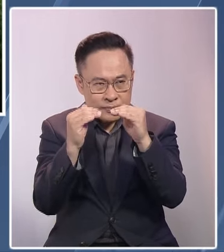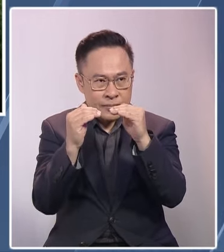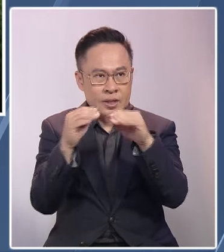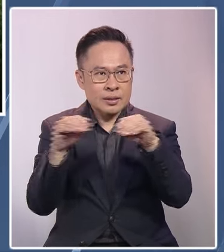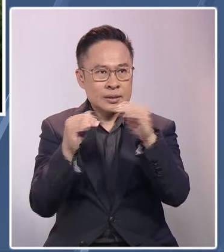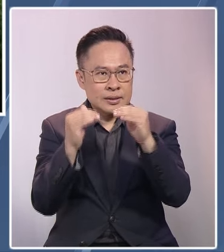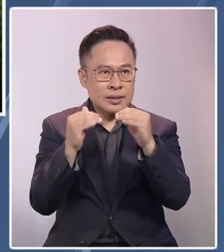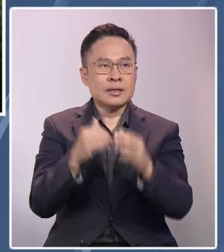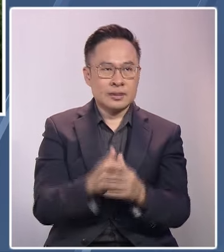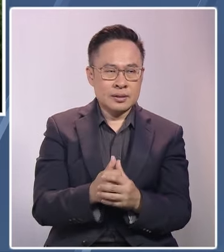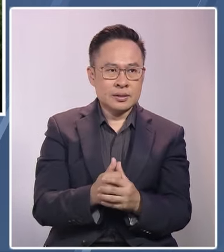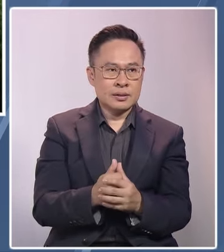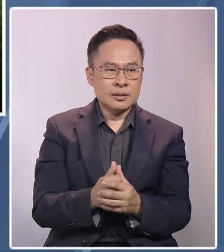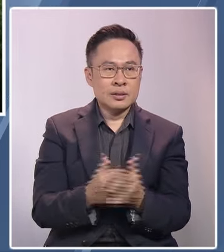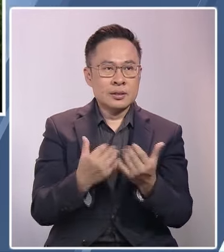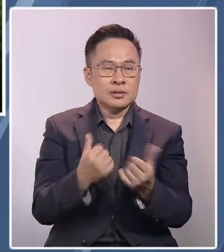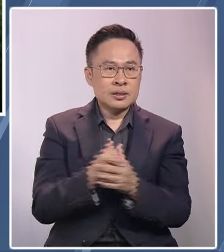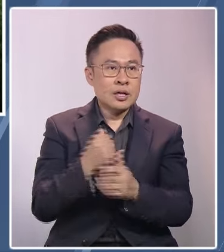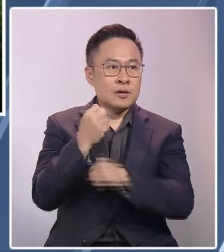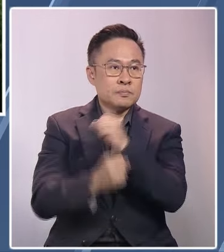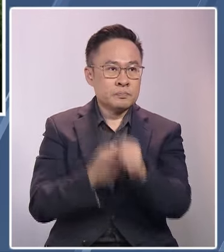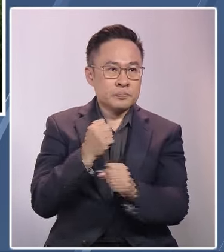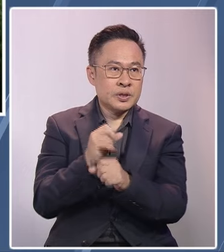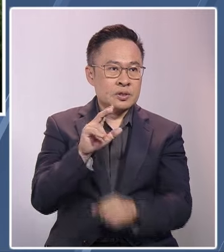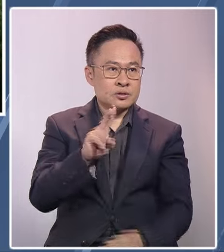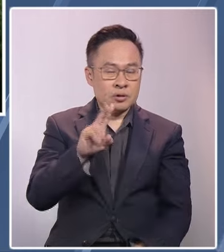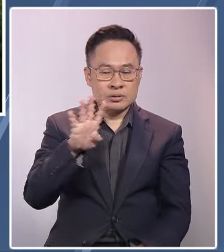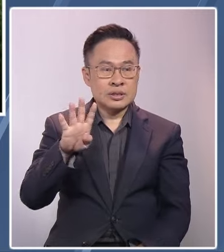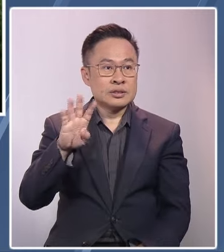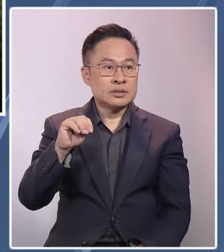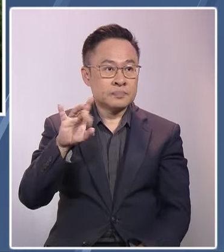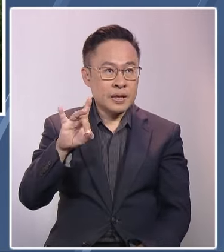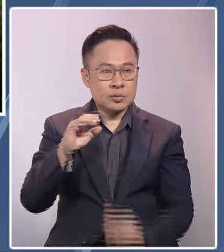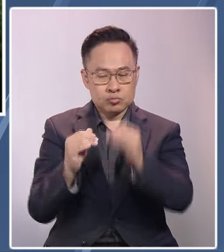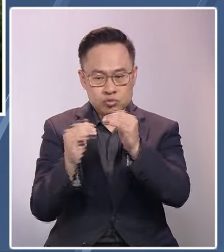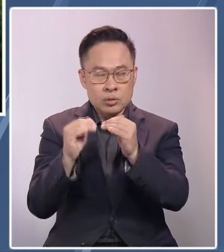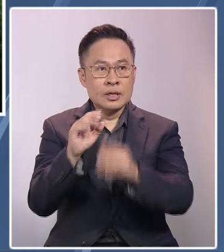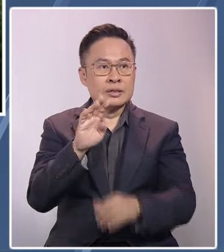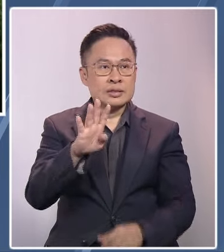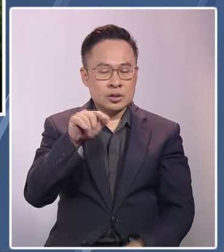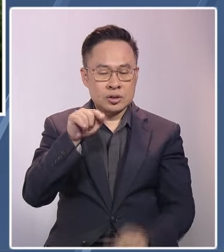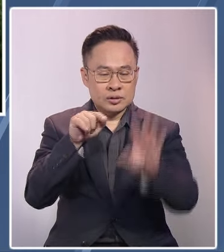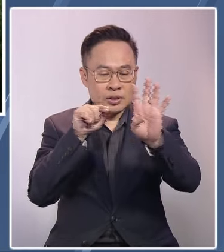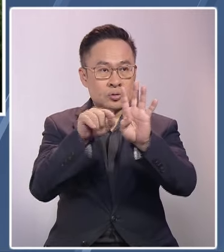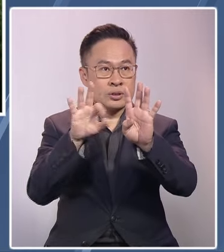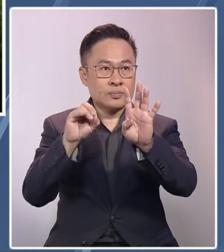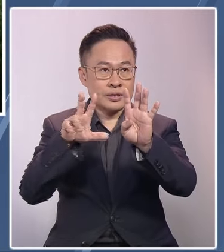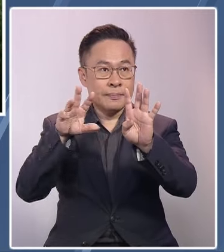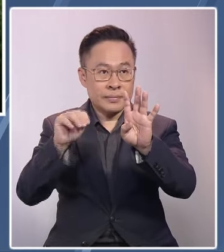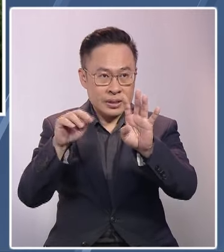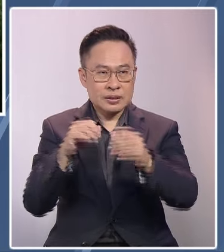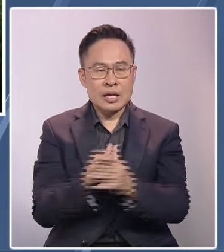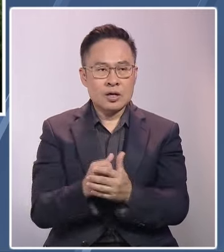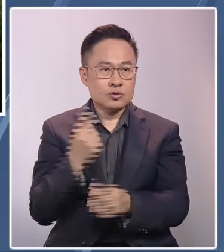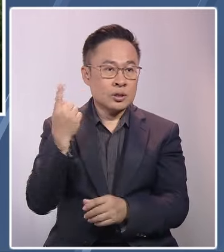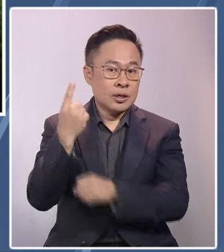2548ที่ตอนนั้นเนี่ยอยู่ที่ 4.93ซมเช่นเดียวกันปีที่แล้วเนี่ยอยู่ที่ 4. 65